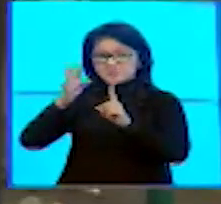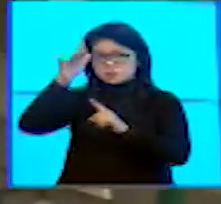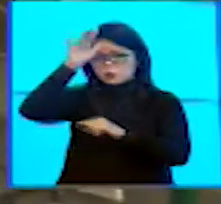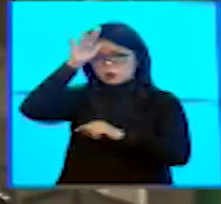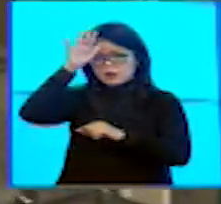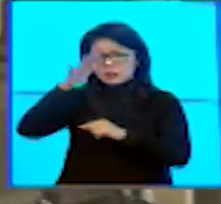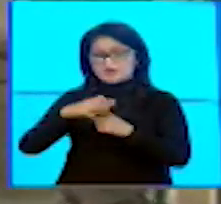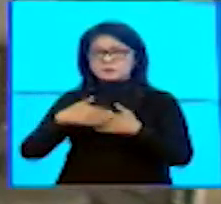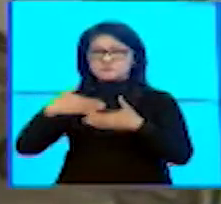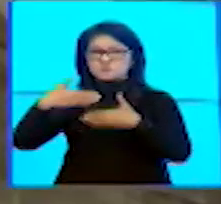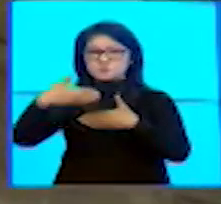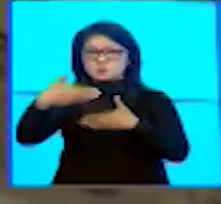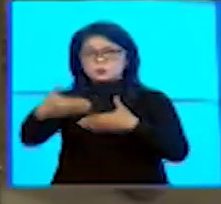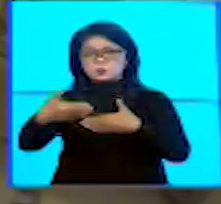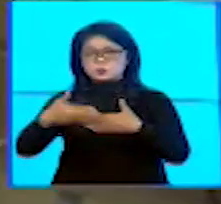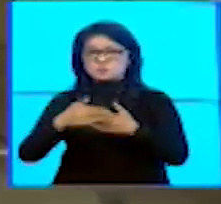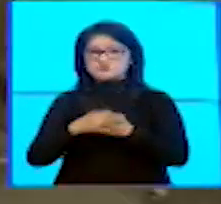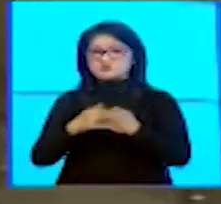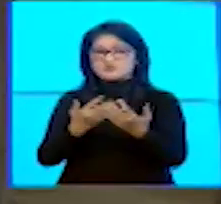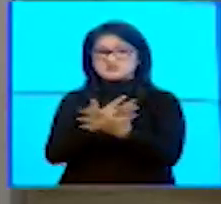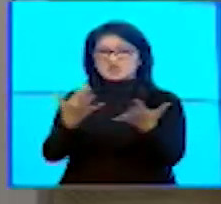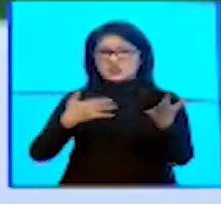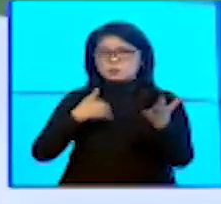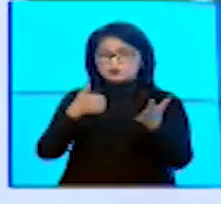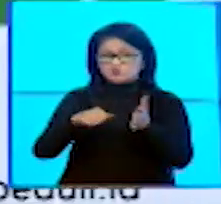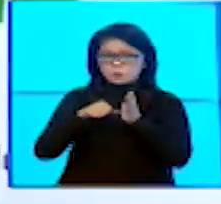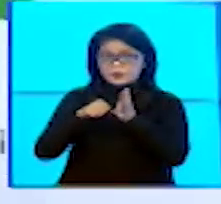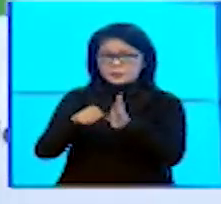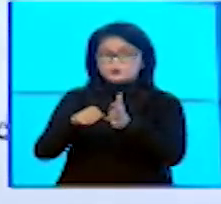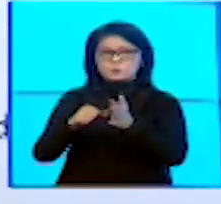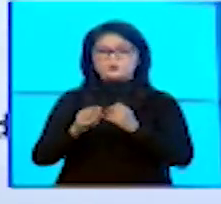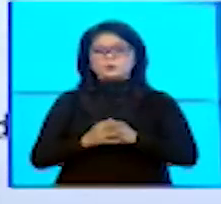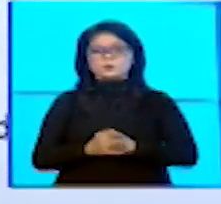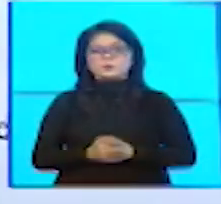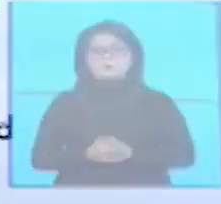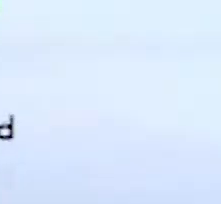ini akan terus dilaksanakan dalam membantu masyarakat yang membutuhkan. Tim Liputan iNews melaporkan.